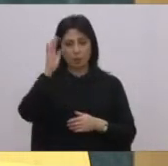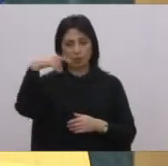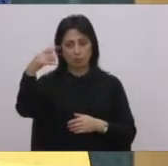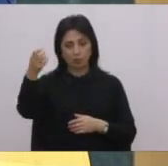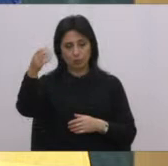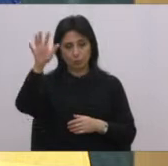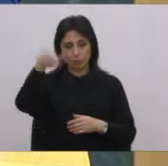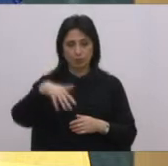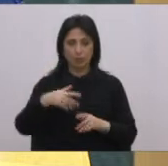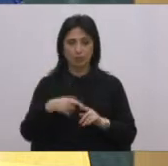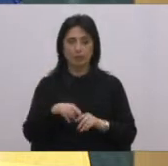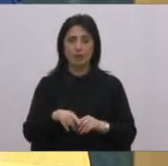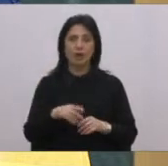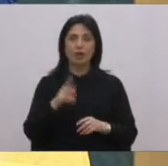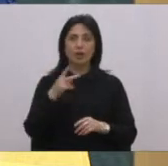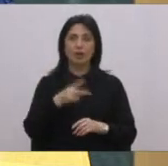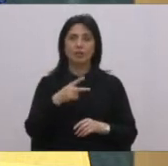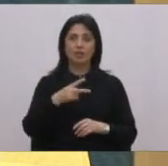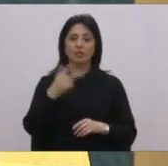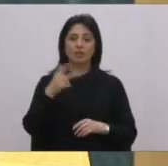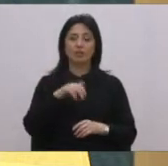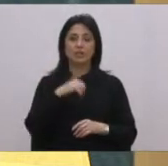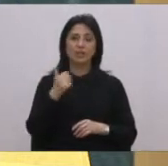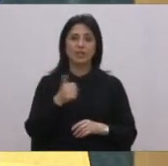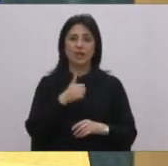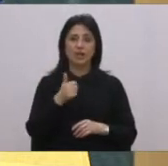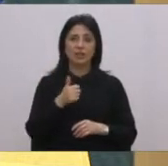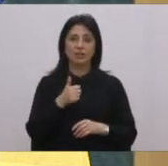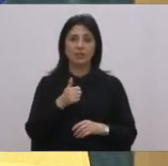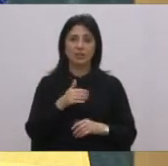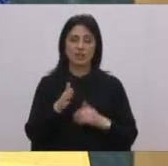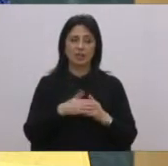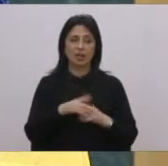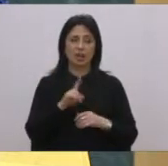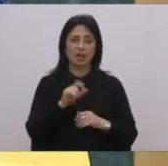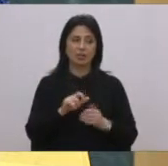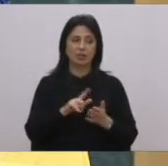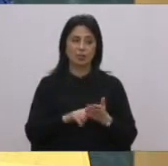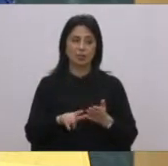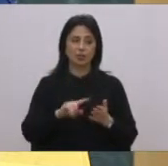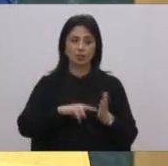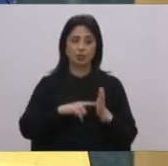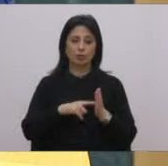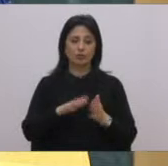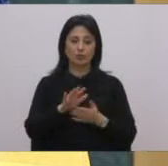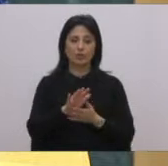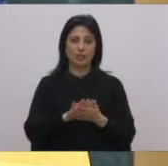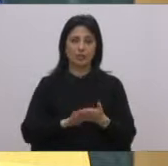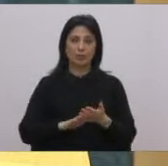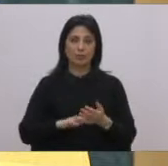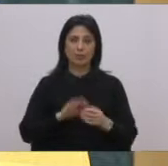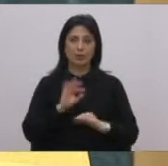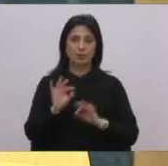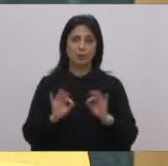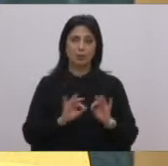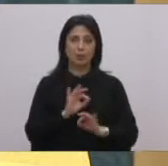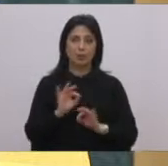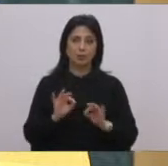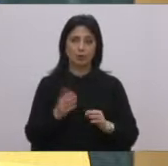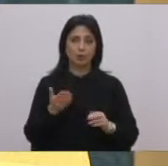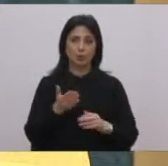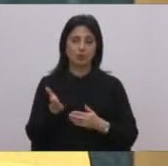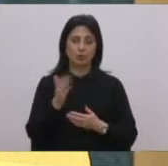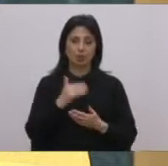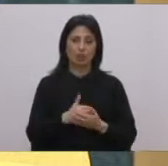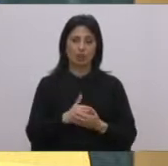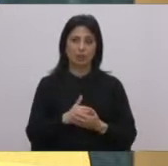არის გათვალისწინებული. 2023 წელს დაახლოებით 170 მდებარეობაში გრძელდება პროექტები, რომლის